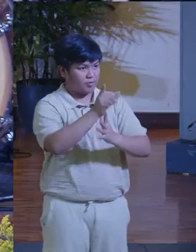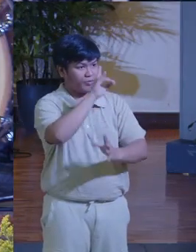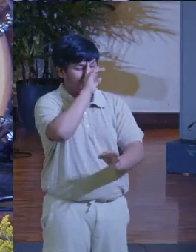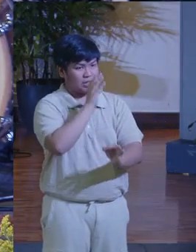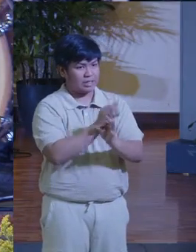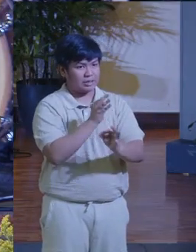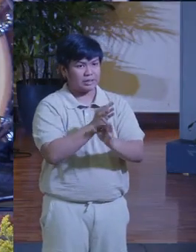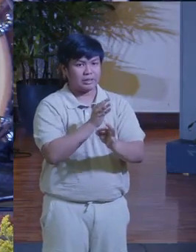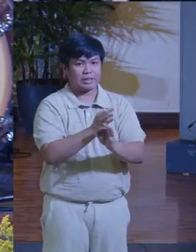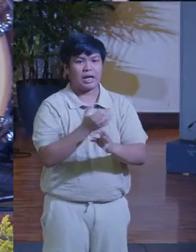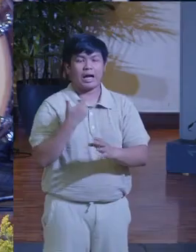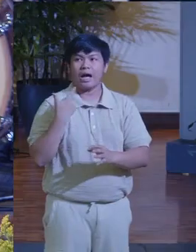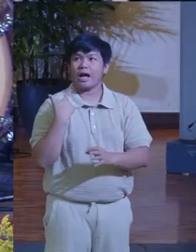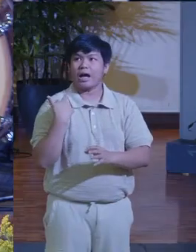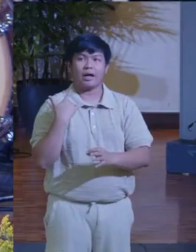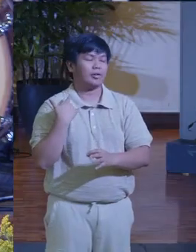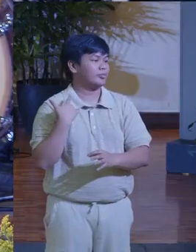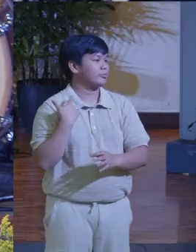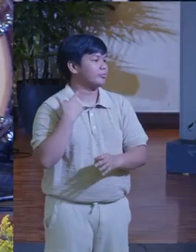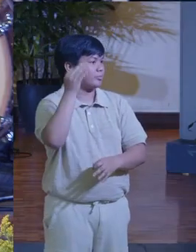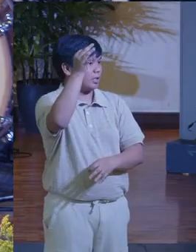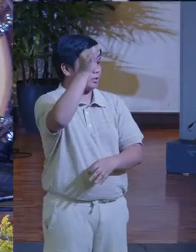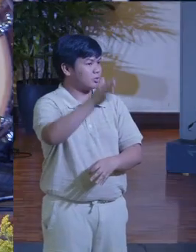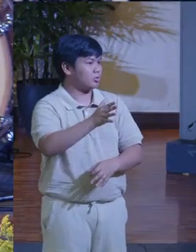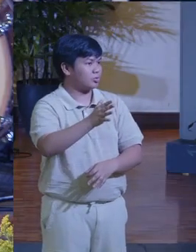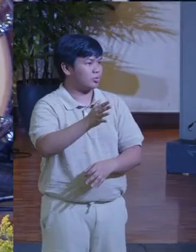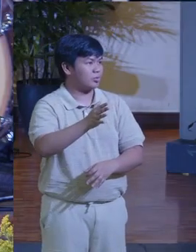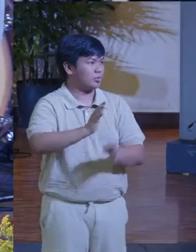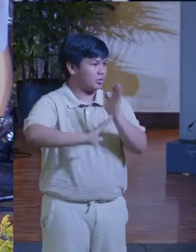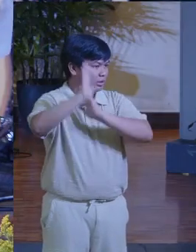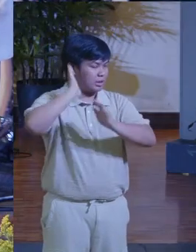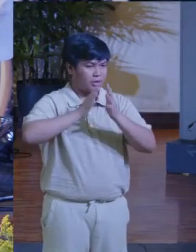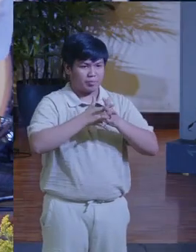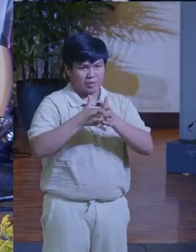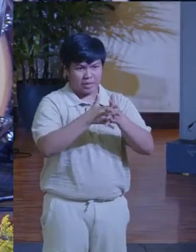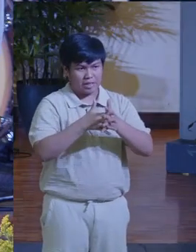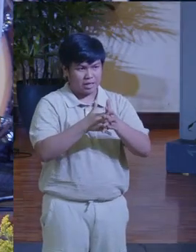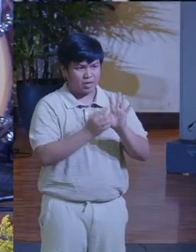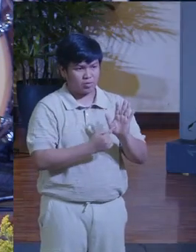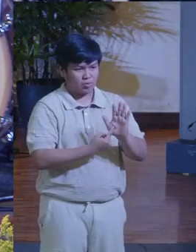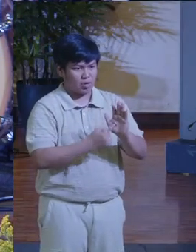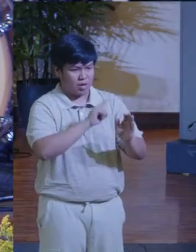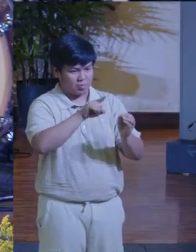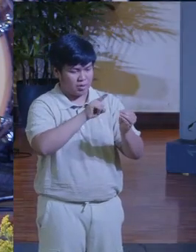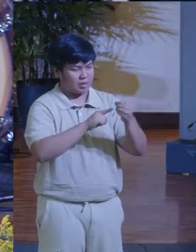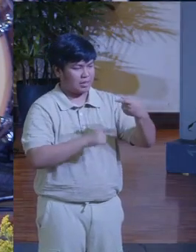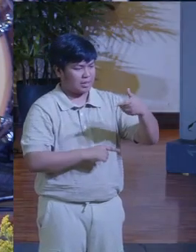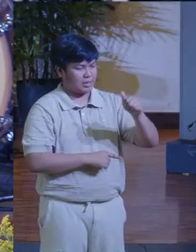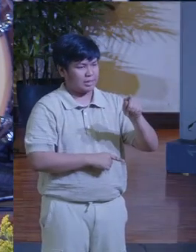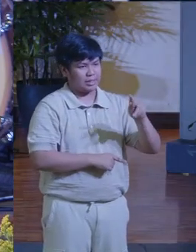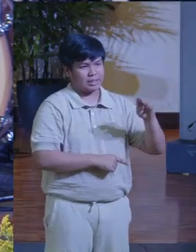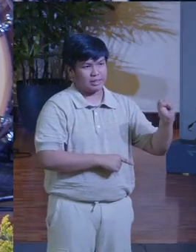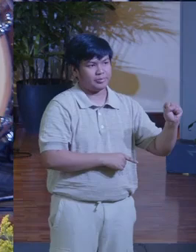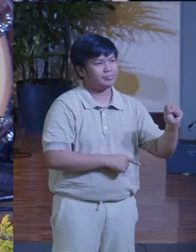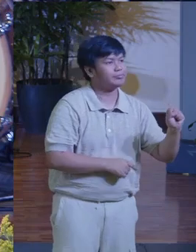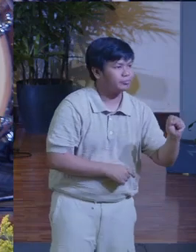Dr. Warren Wiersbe sa kanyang komentaryo sa Galatians. Ang wika